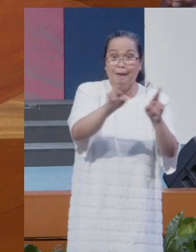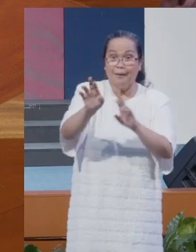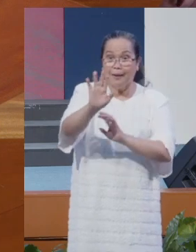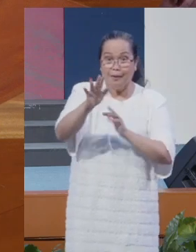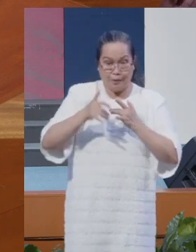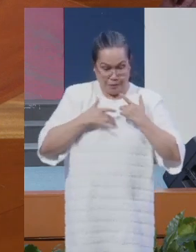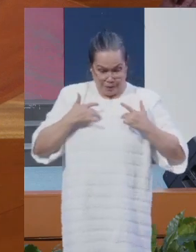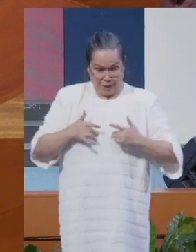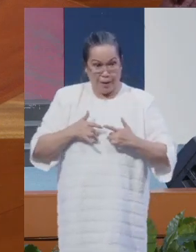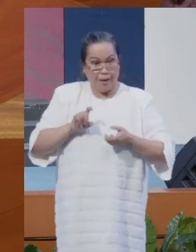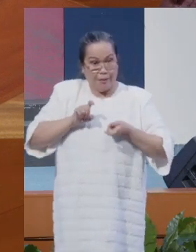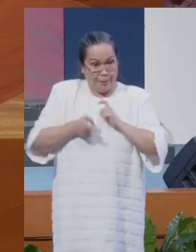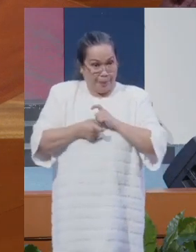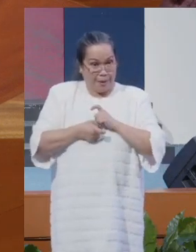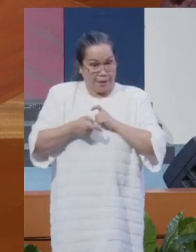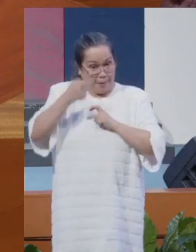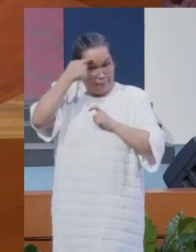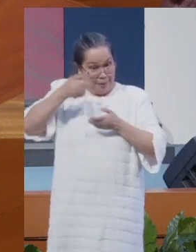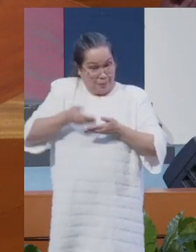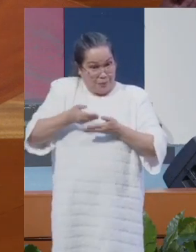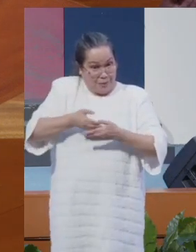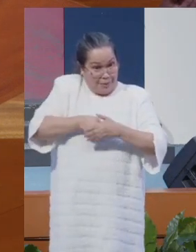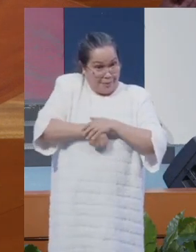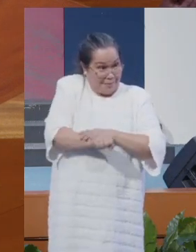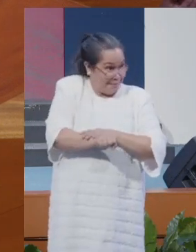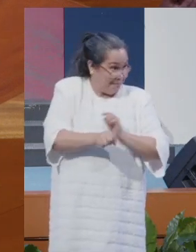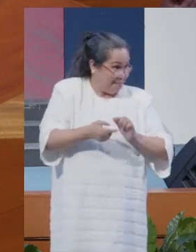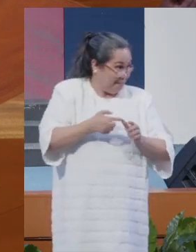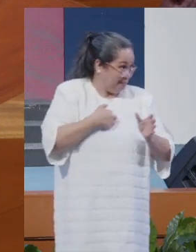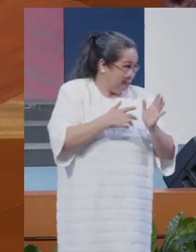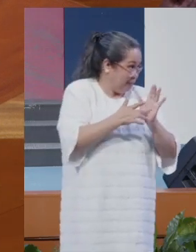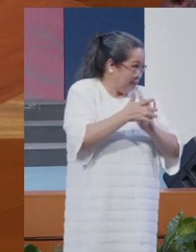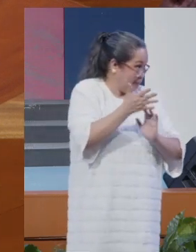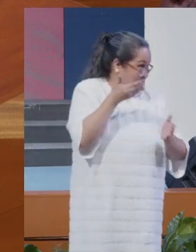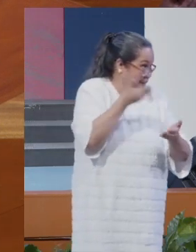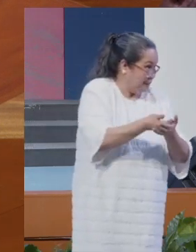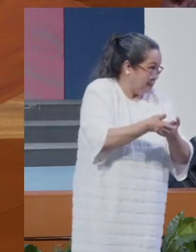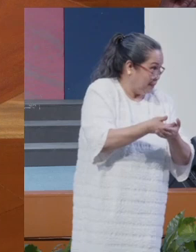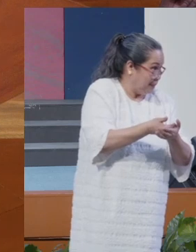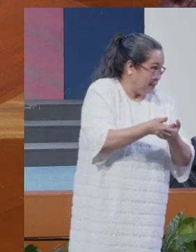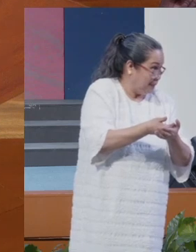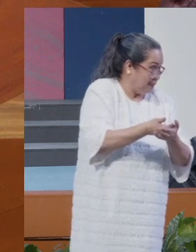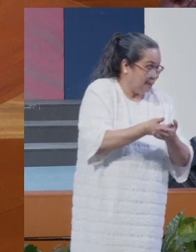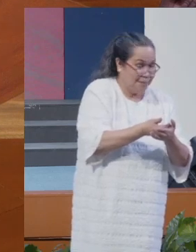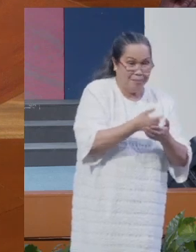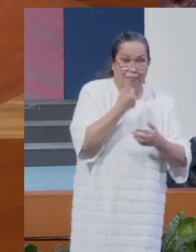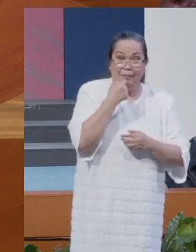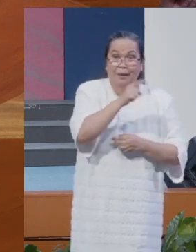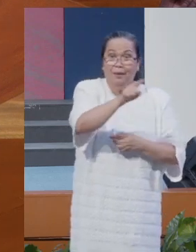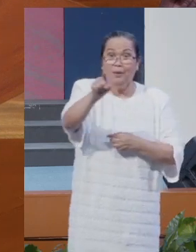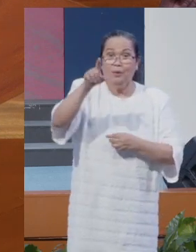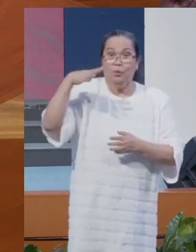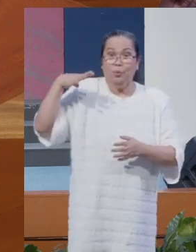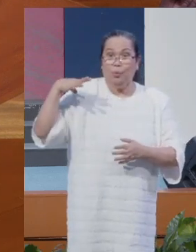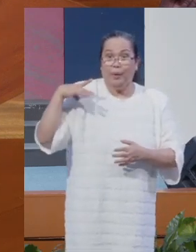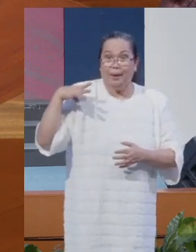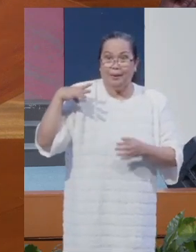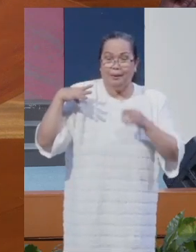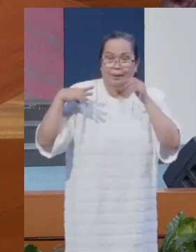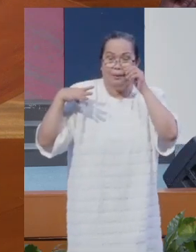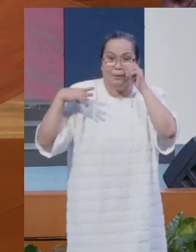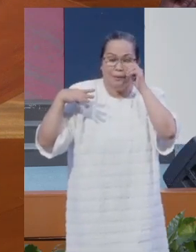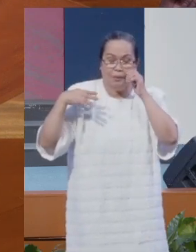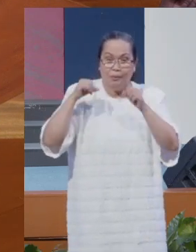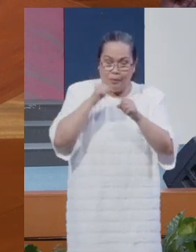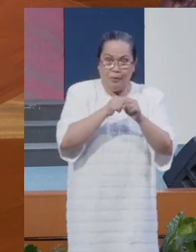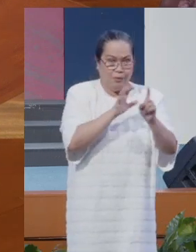at magrepent sapagkat nariyan na ang Mesiyas. Darating na ang Mesiyas. Intayin niyo siya. So yung mga disipulo